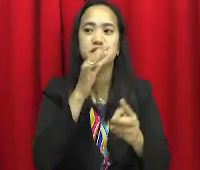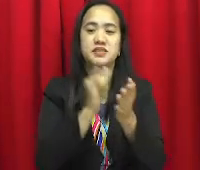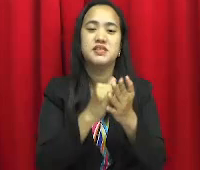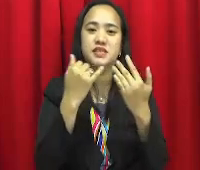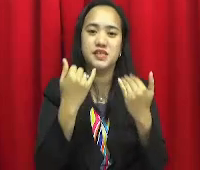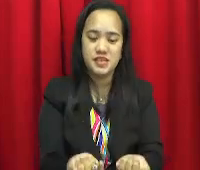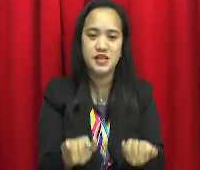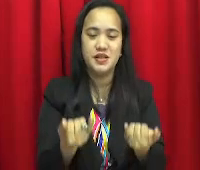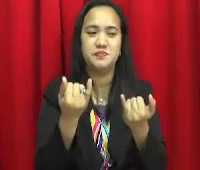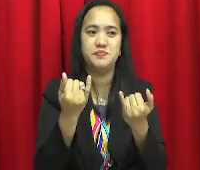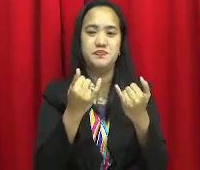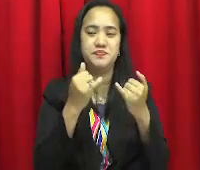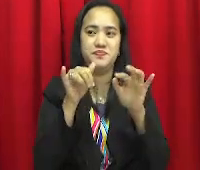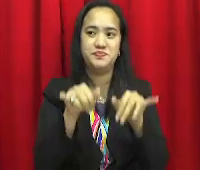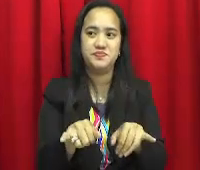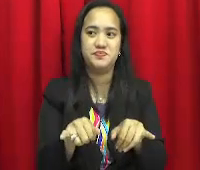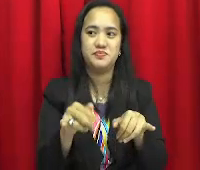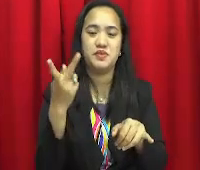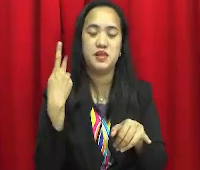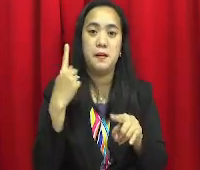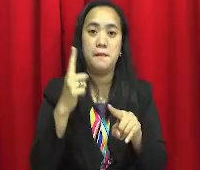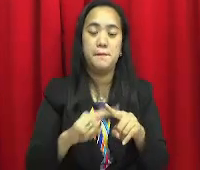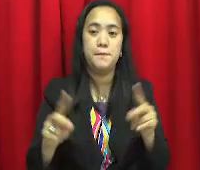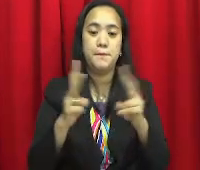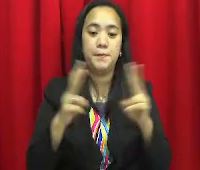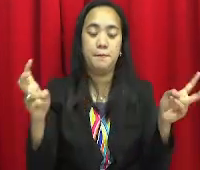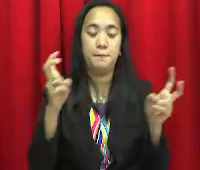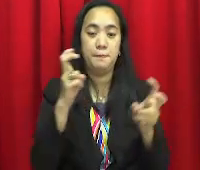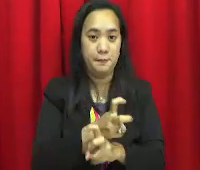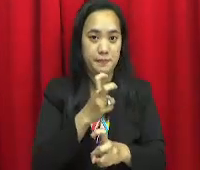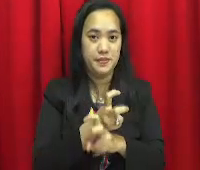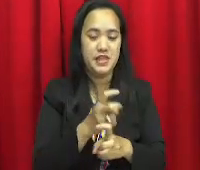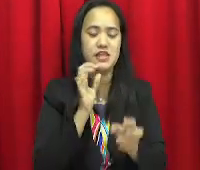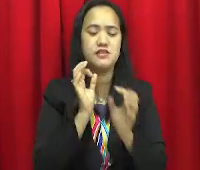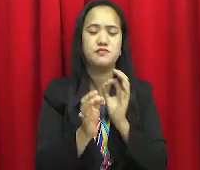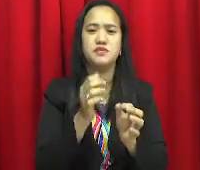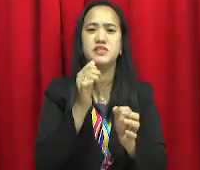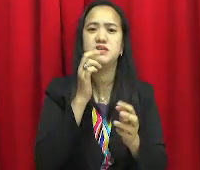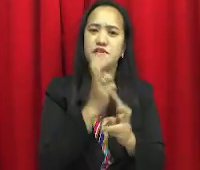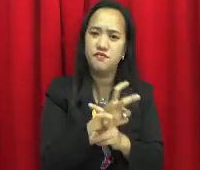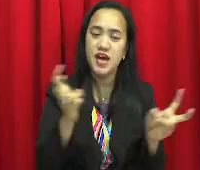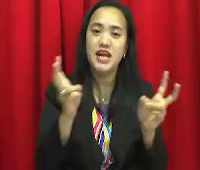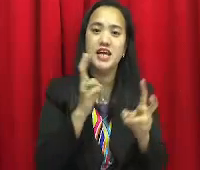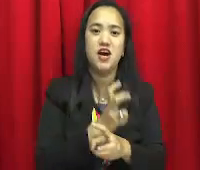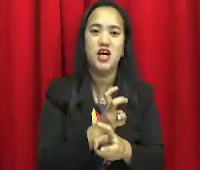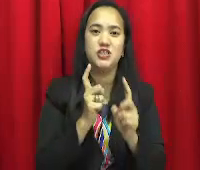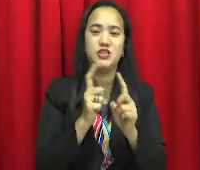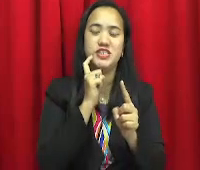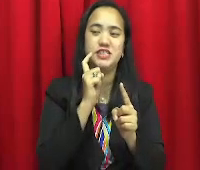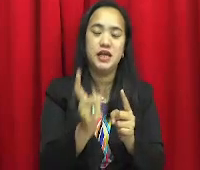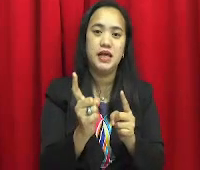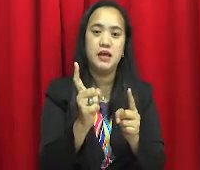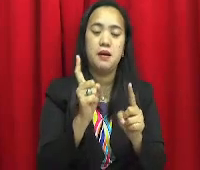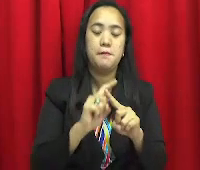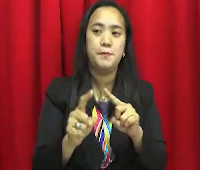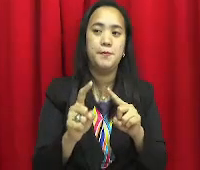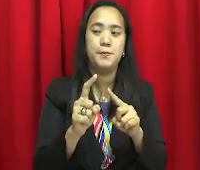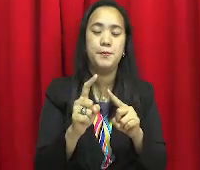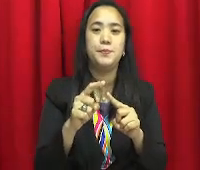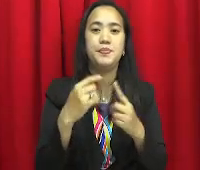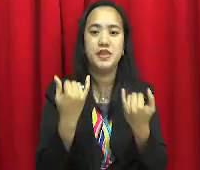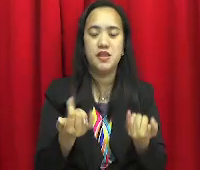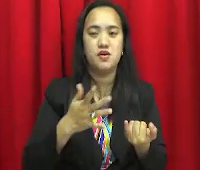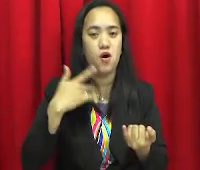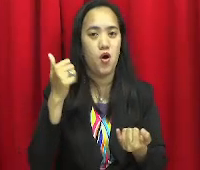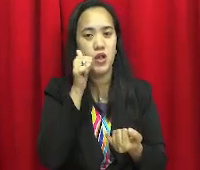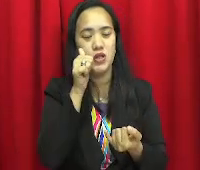talagang kalagayan. Yeah, mahirap yeah. magsalita kung wala ka sa ganyang kalagayan. Yes. Salita lang yun, pero talaga kami, feel na feel namin